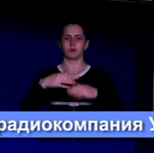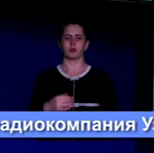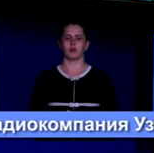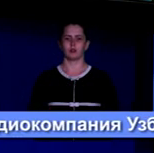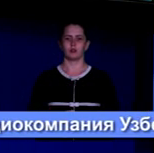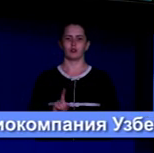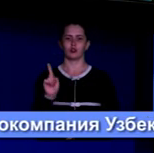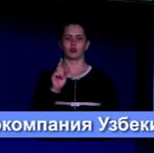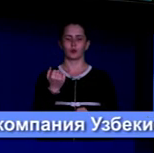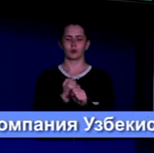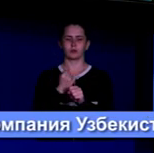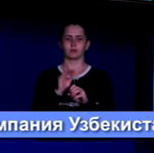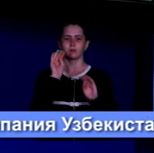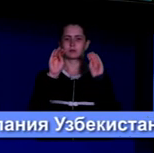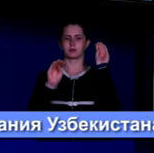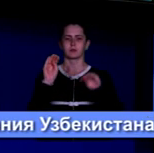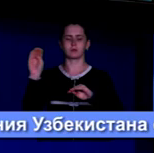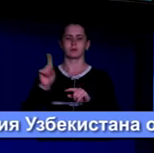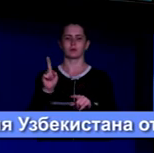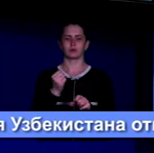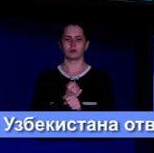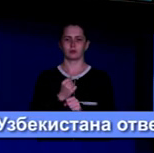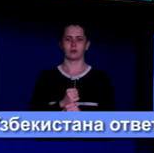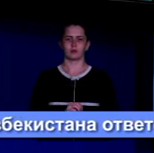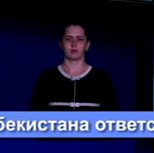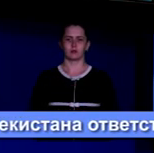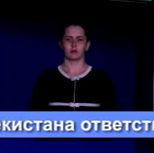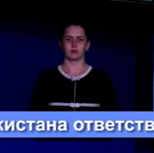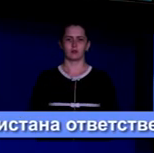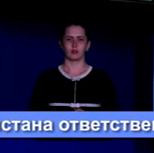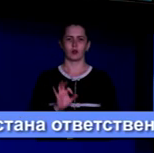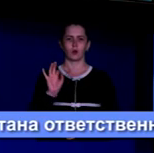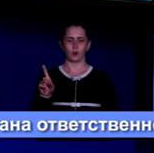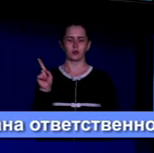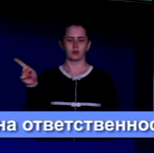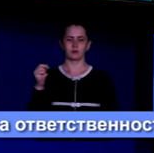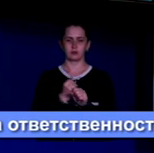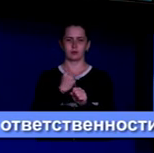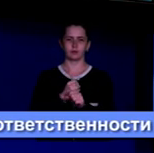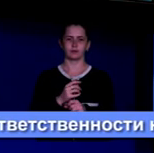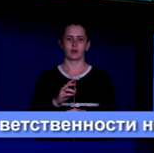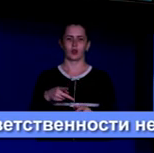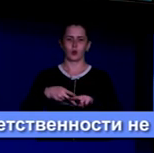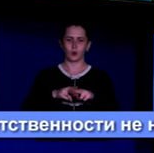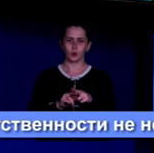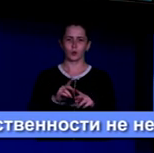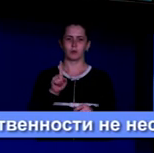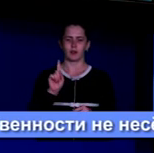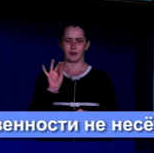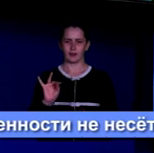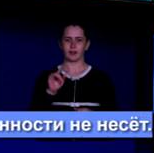Что он положил на эти полки? Да, он разложил на них инструменты и гвозди.